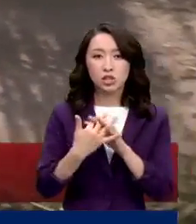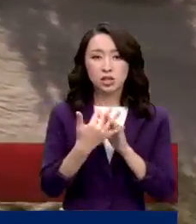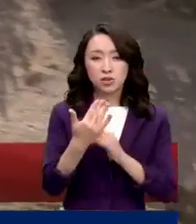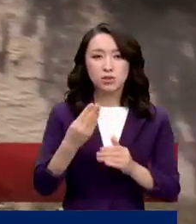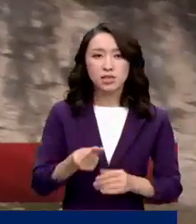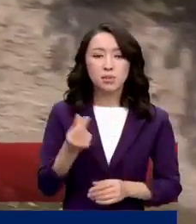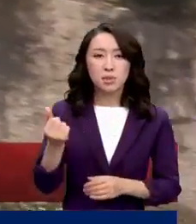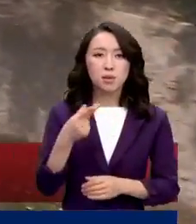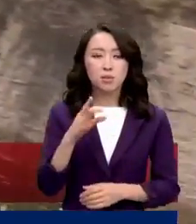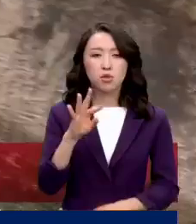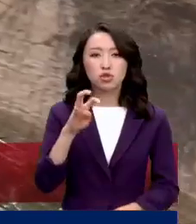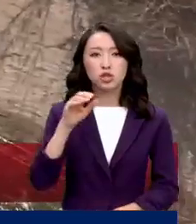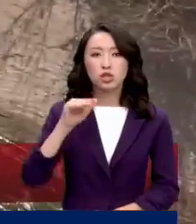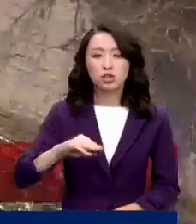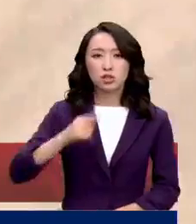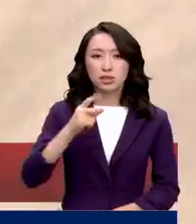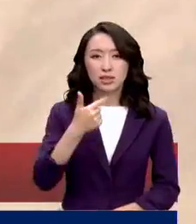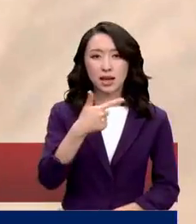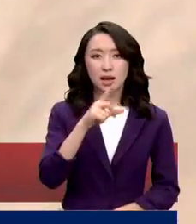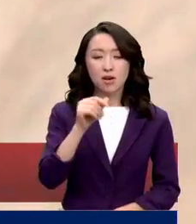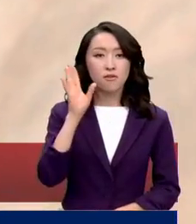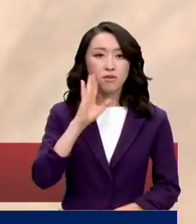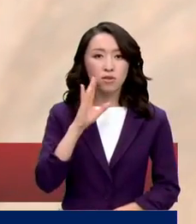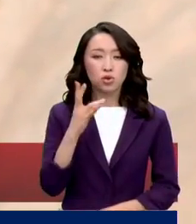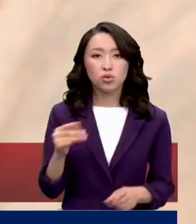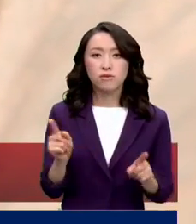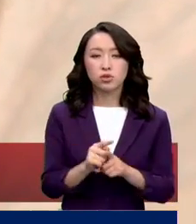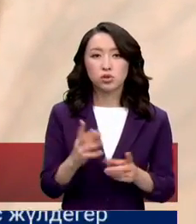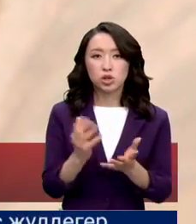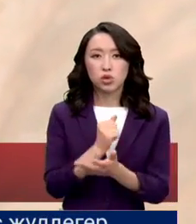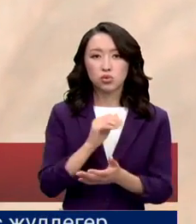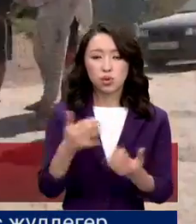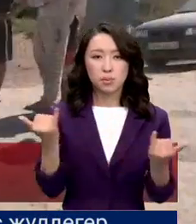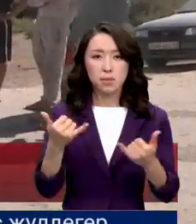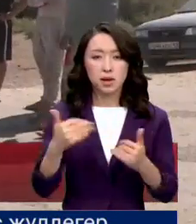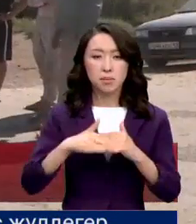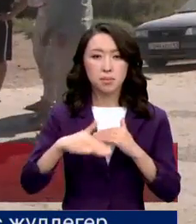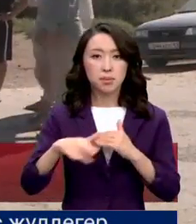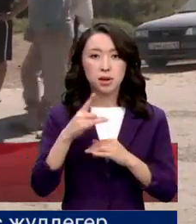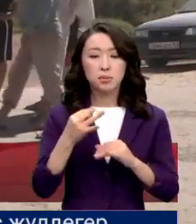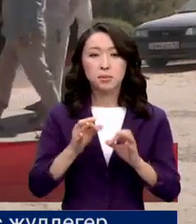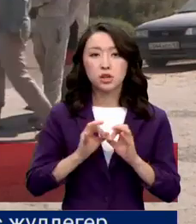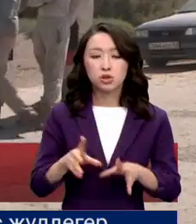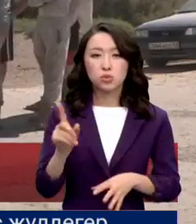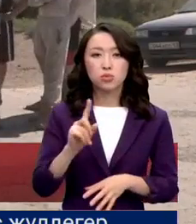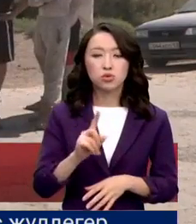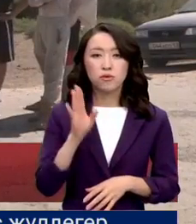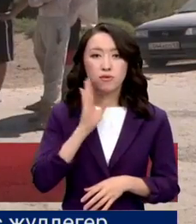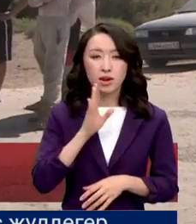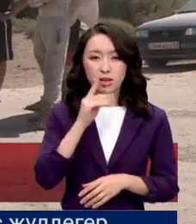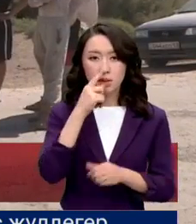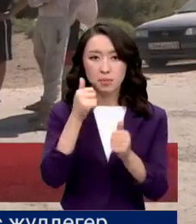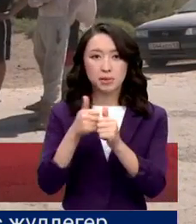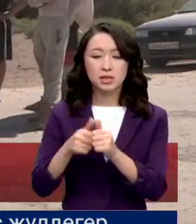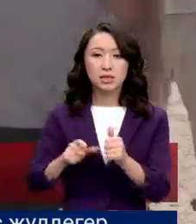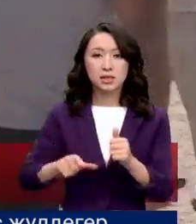сельхозпроизводитель заплатил по 4000 тенге с гектара за воду. Вот только все равно не удается полить поля. И это при том возмущаются люди, что вода есть в